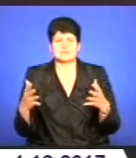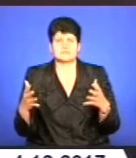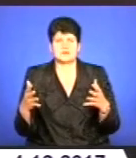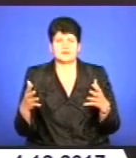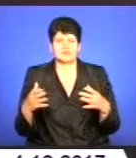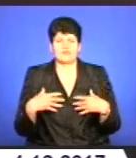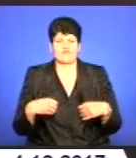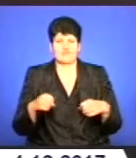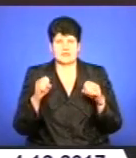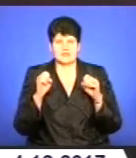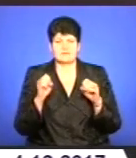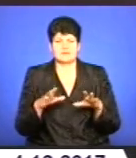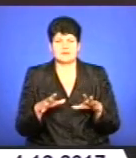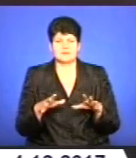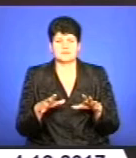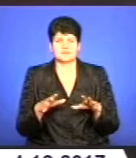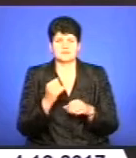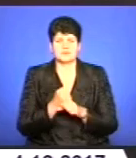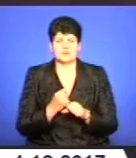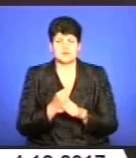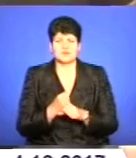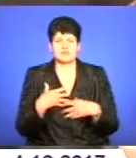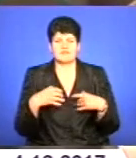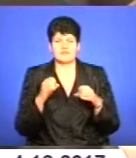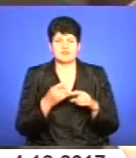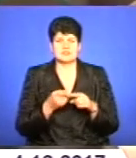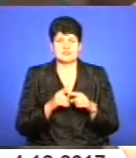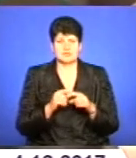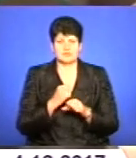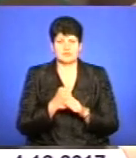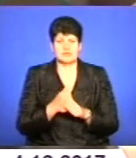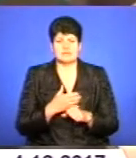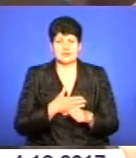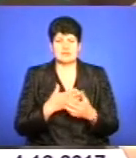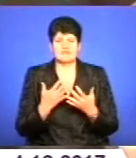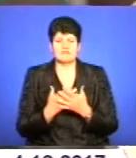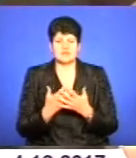максимально віддаватися, максимально працювати віддано для цієї роботи. Для мене фільм – це